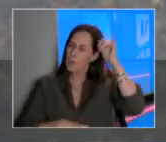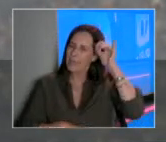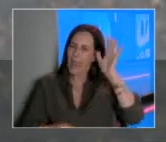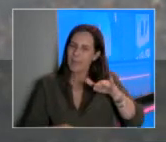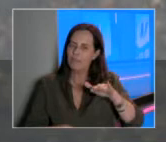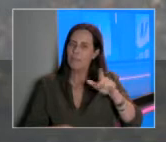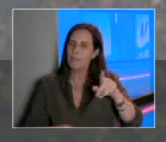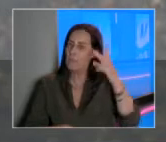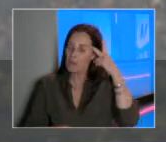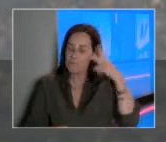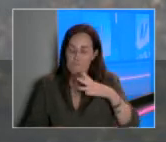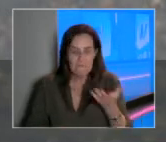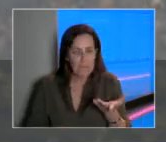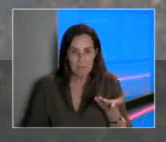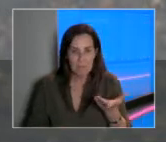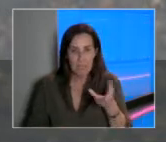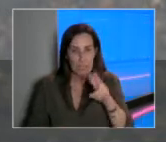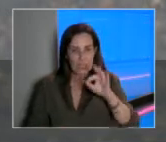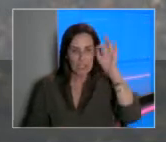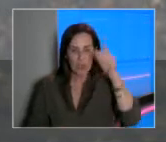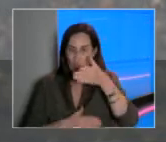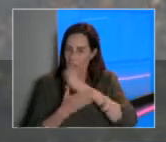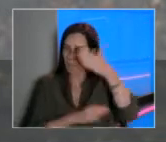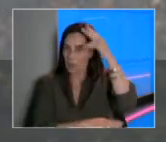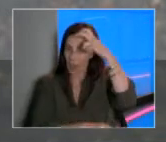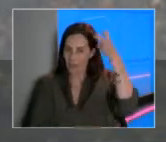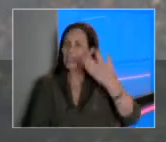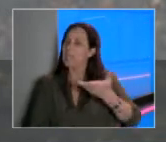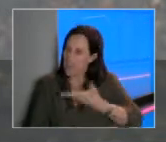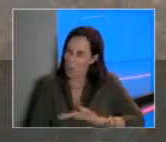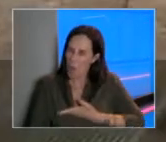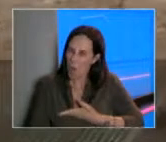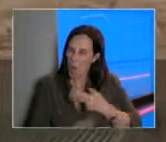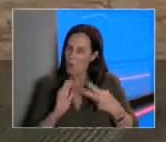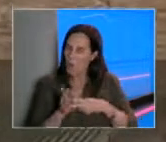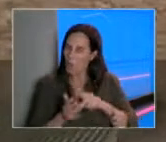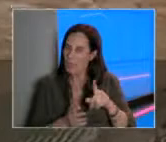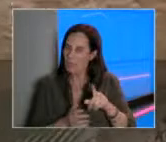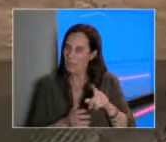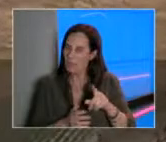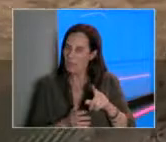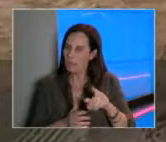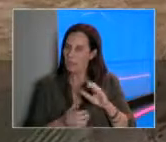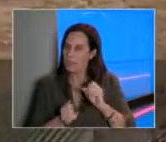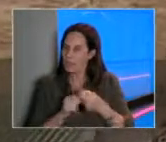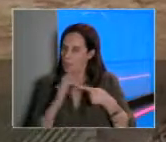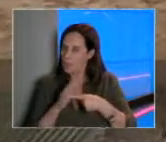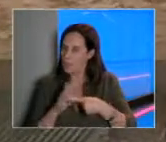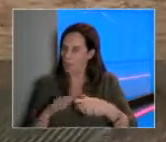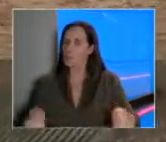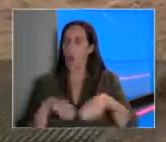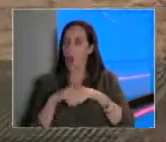במפרציות. להבנתך ממה שאתה מכיר, יש סיכוי שחלק ממדינות ערב יקבלו תוכנית כזו או אחרת אם היא תוצאה כתוכנית